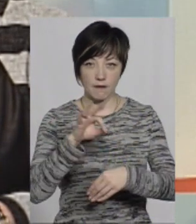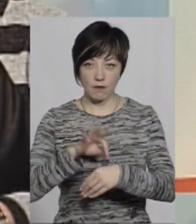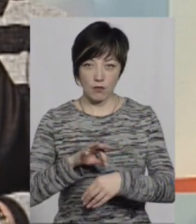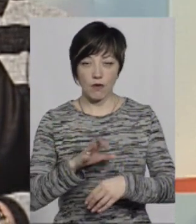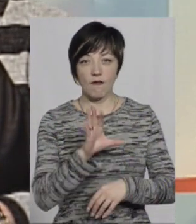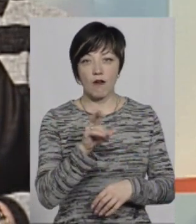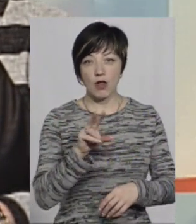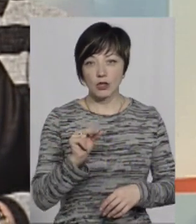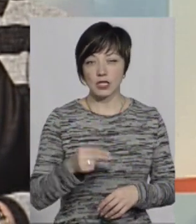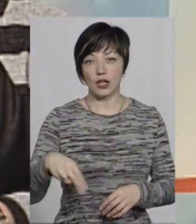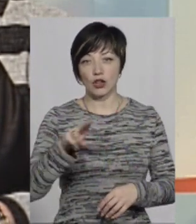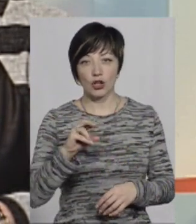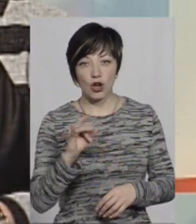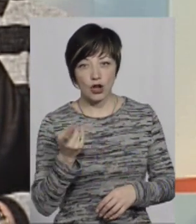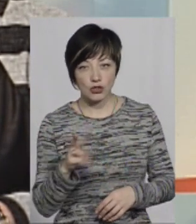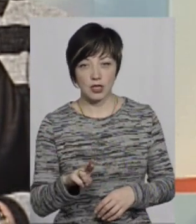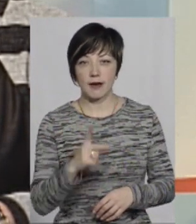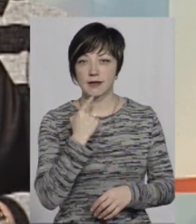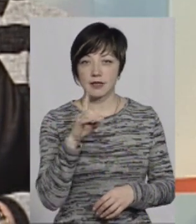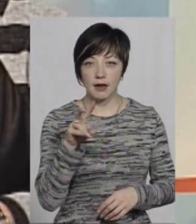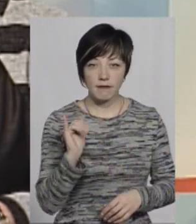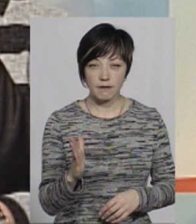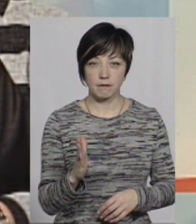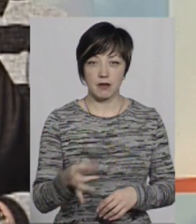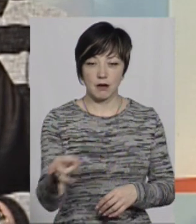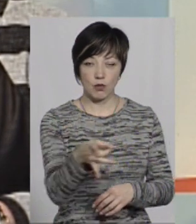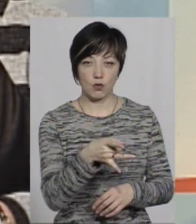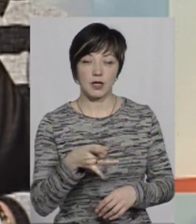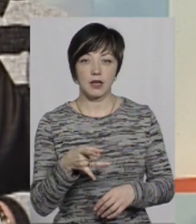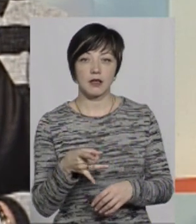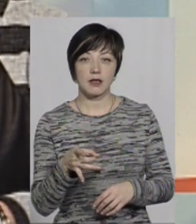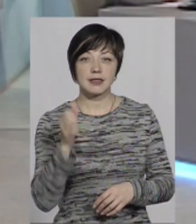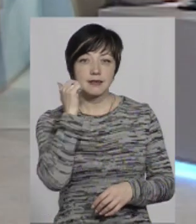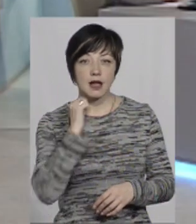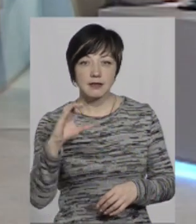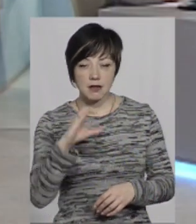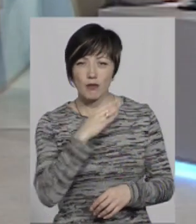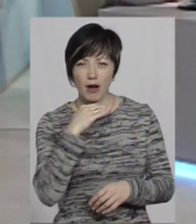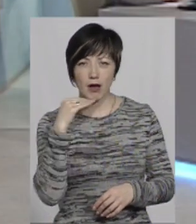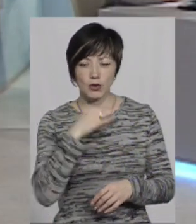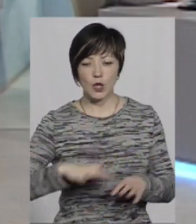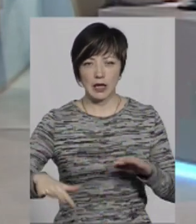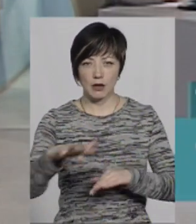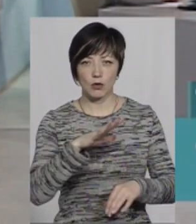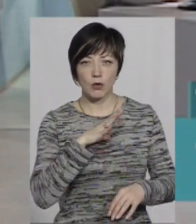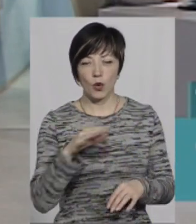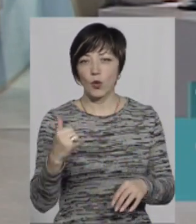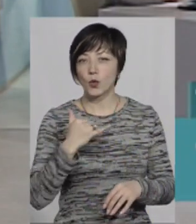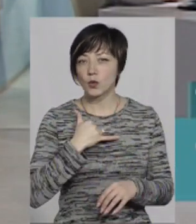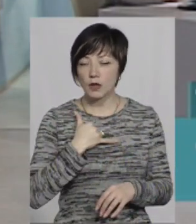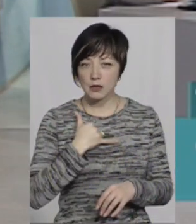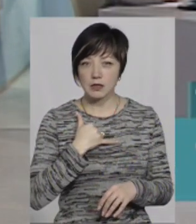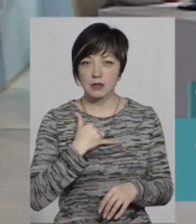захворюваності, Волочиський, Дережнянський район, Красилівський. І, ну, Сарасинявський, багато, багато територій. У нас